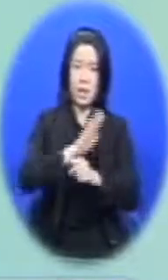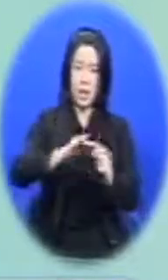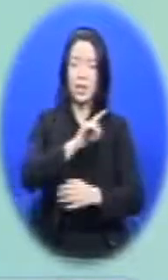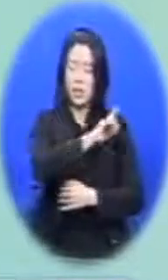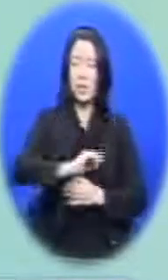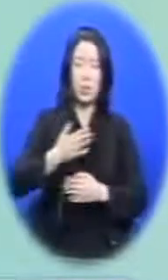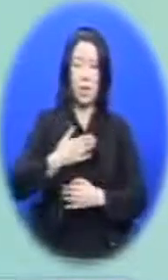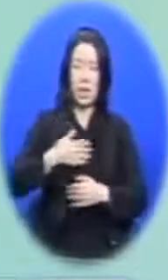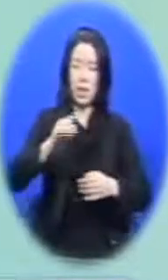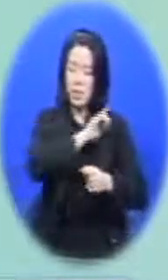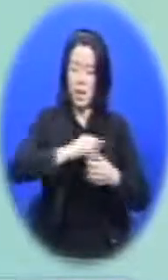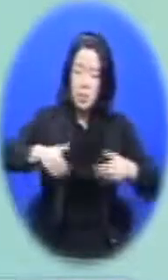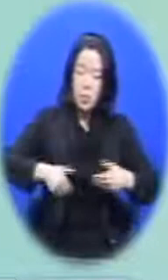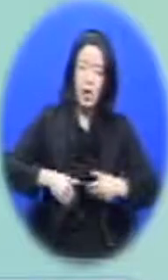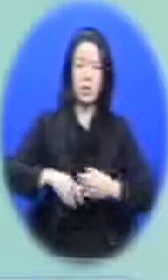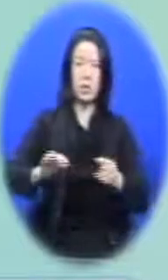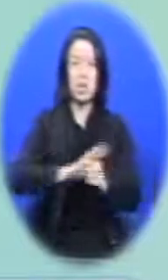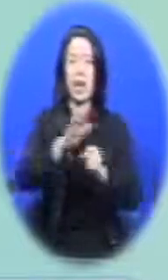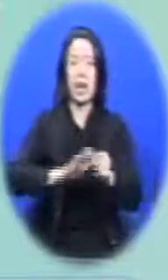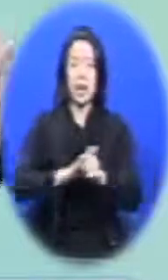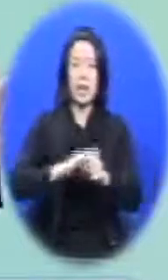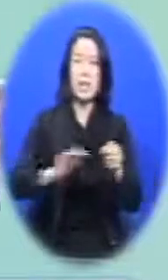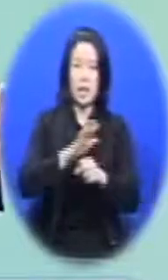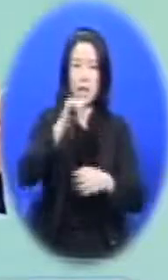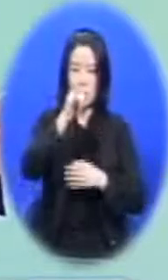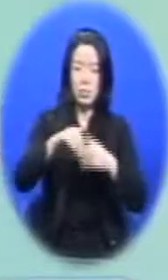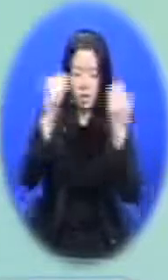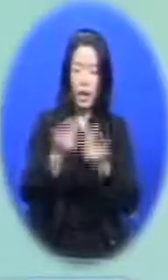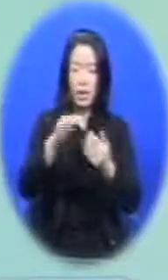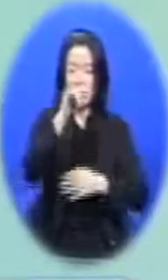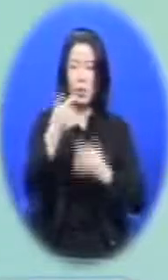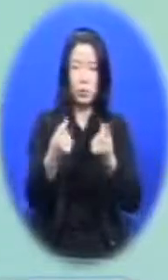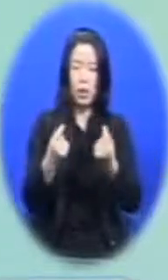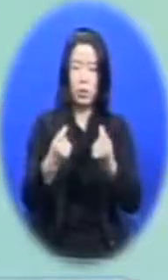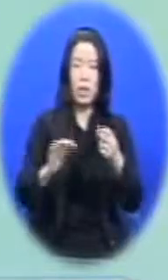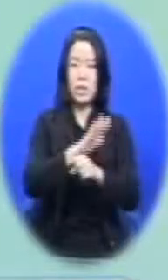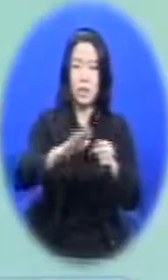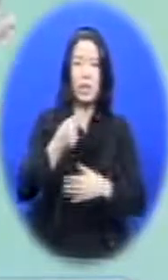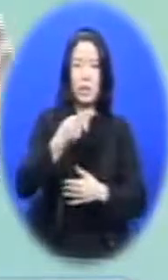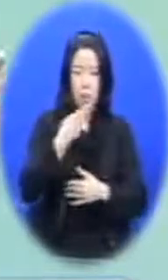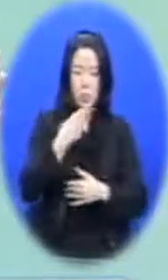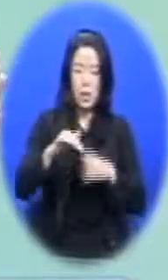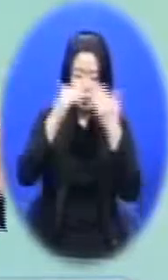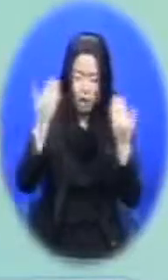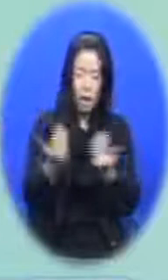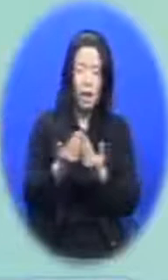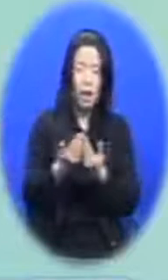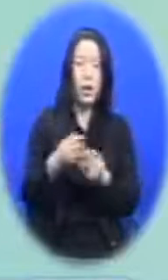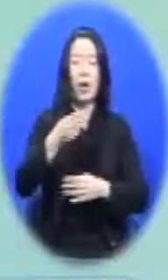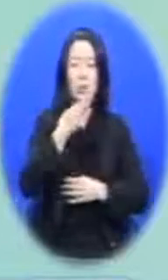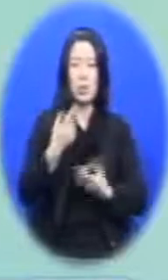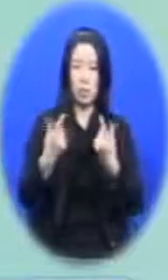제일이고 내게 가장 필요한 건 사랑이고, 사랑이 있으면 전부 다 있는 거고 사랑이 없으면 아무것도 다 없는